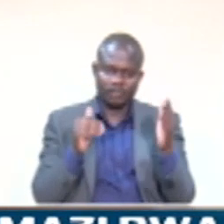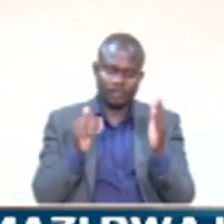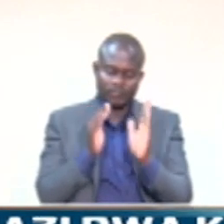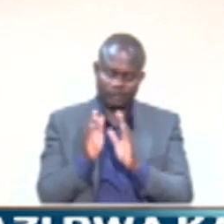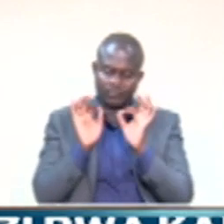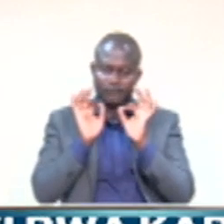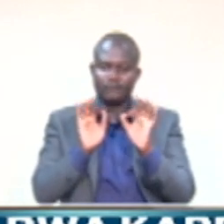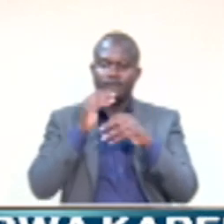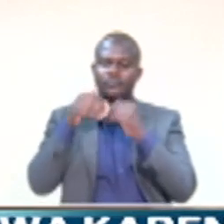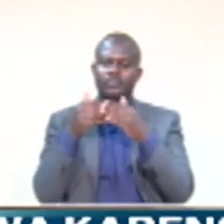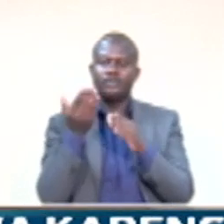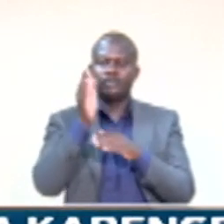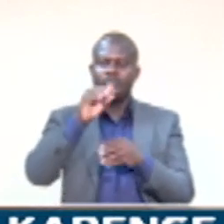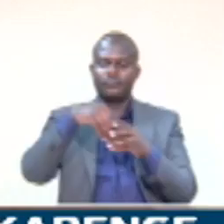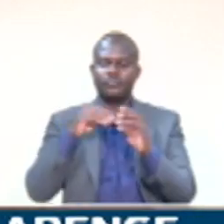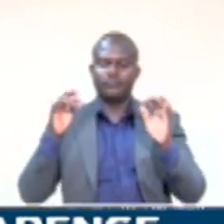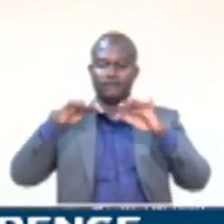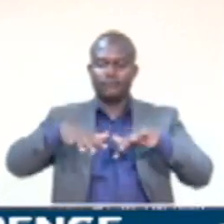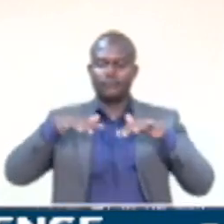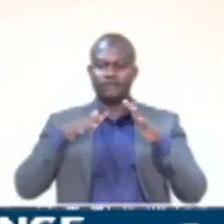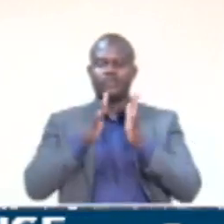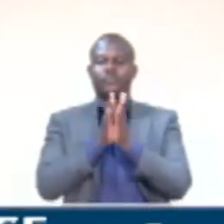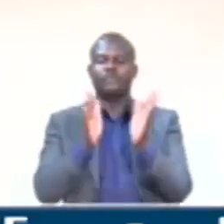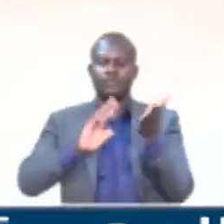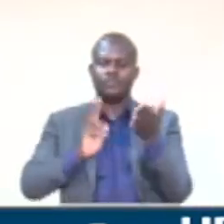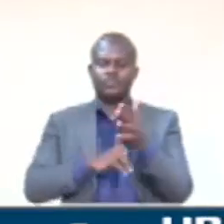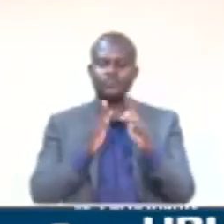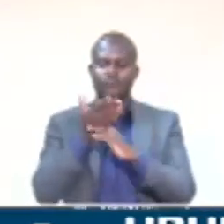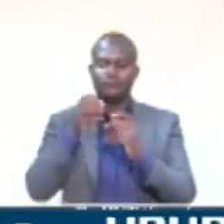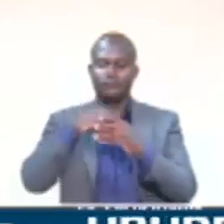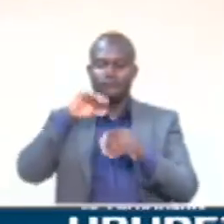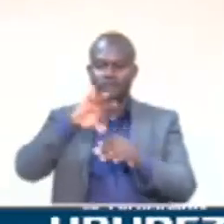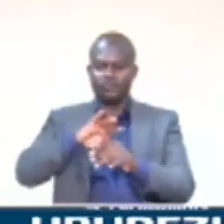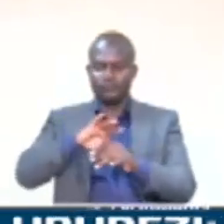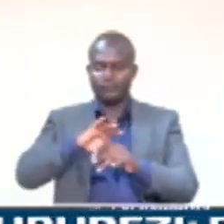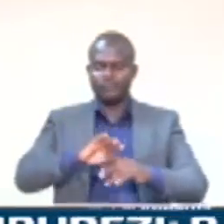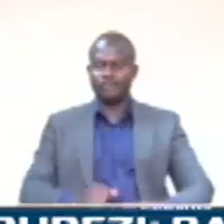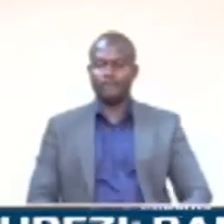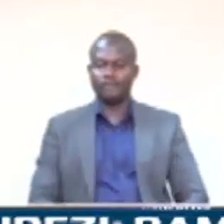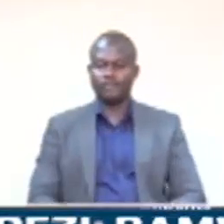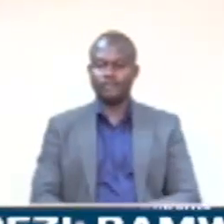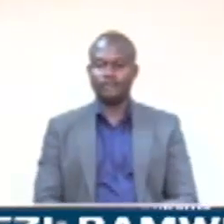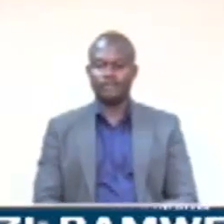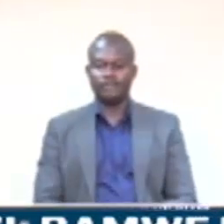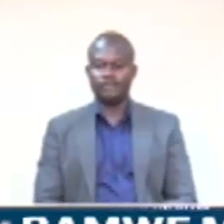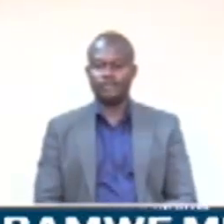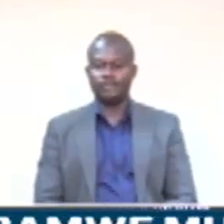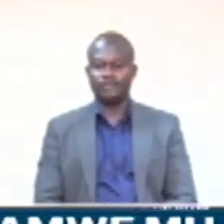kunonosorwa, rizabone kugaruka mu nteko rusange kwemezwa binyuze mu matora. John Bicamumpaka, Televiziyo Rwanda, i Kigali.